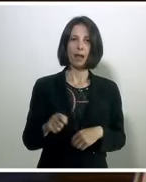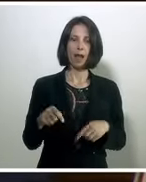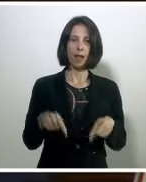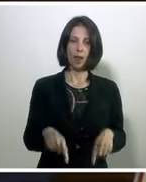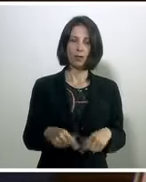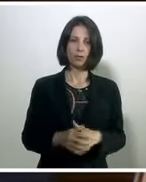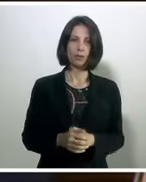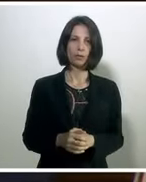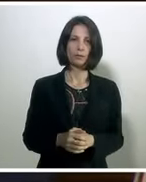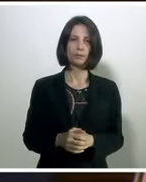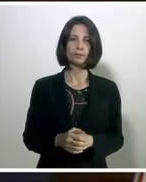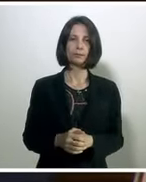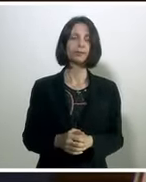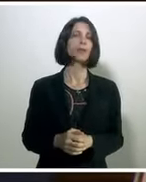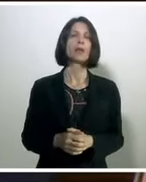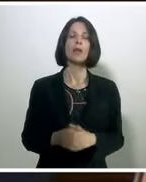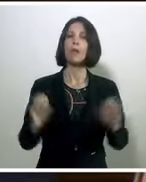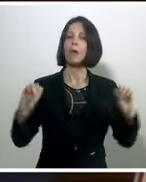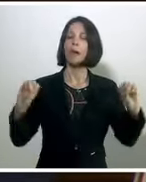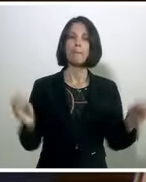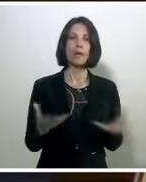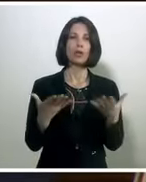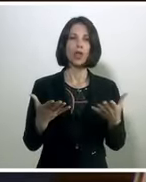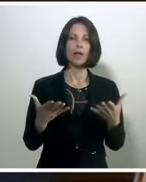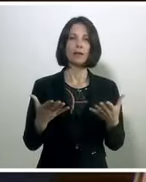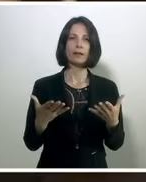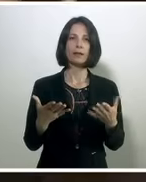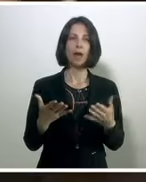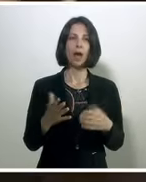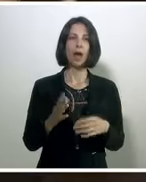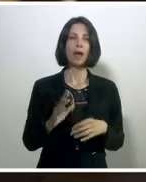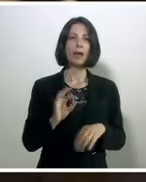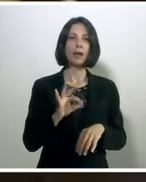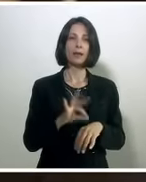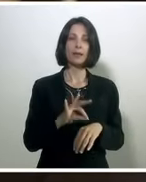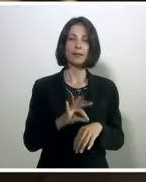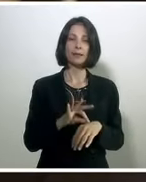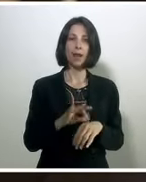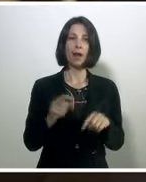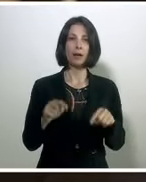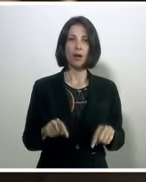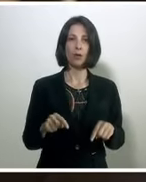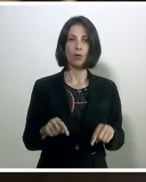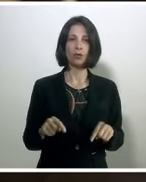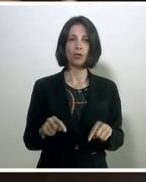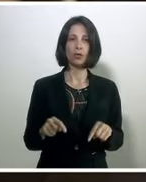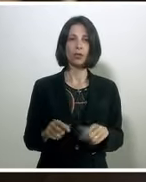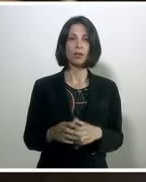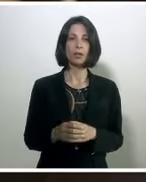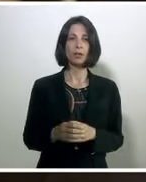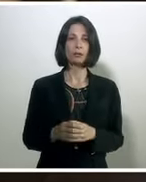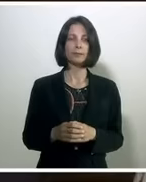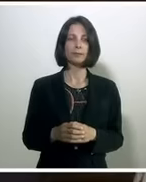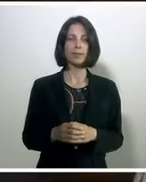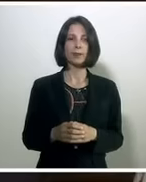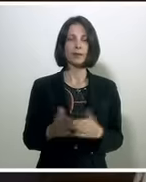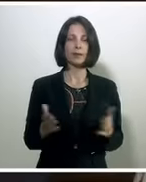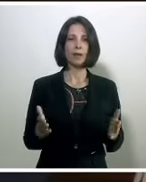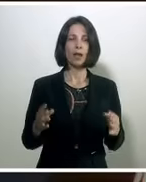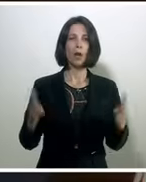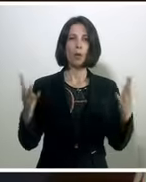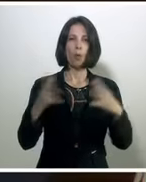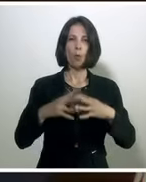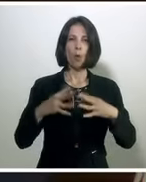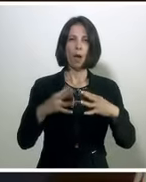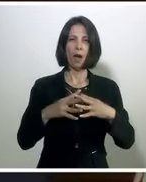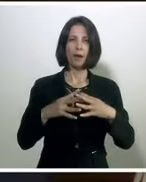più difficile emergenza sanitaria della storia moderna E rappresenta oggi nella complessa congiuntura internazionale connessa agli scenari di guerra sul fronte